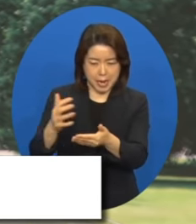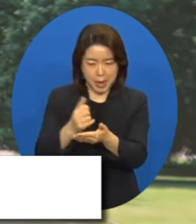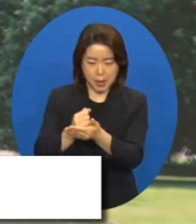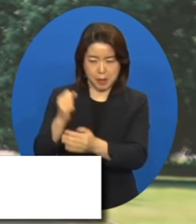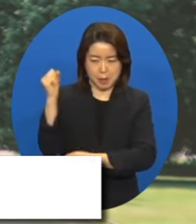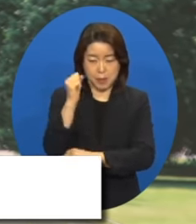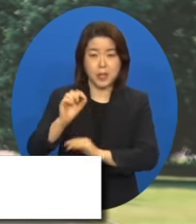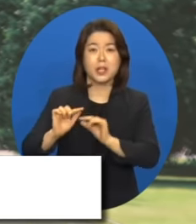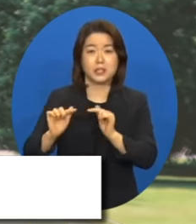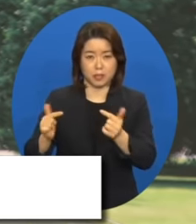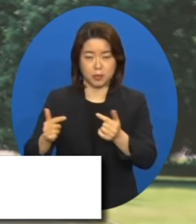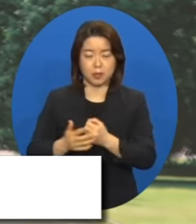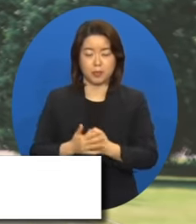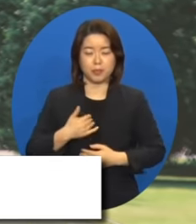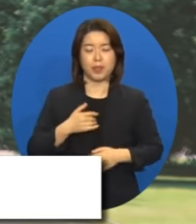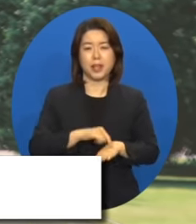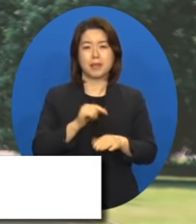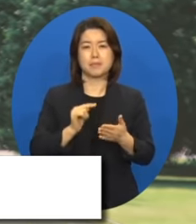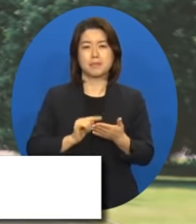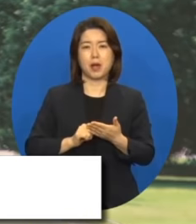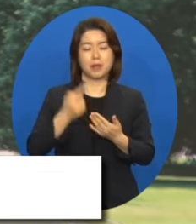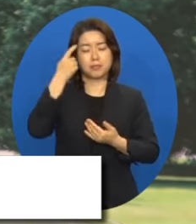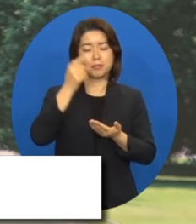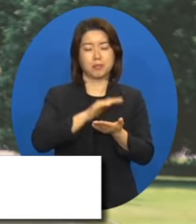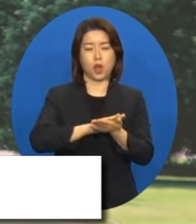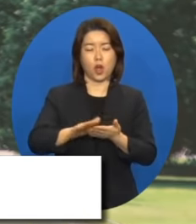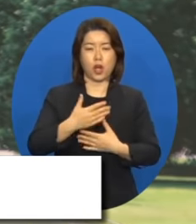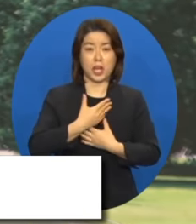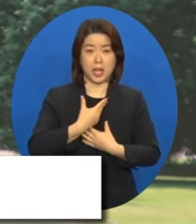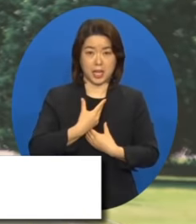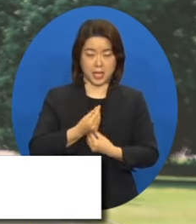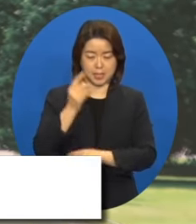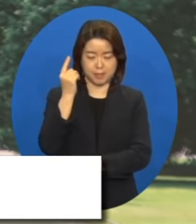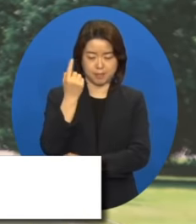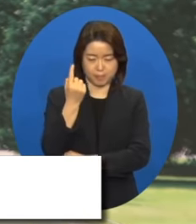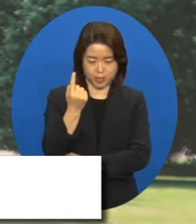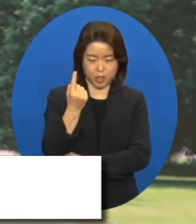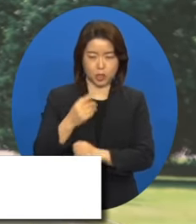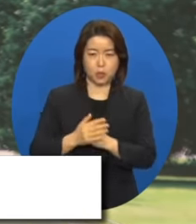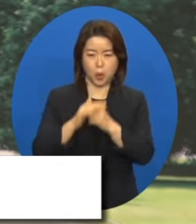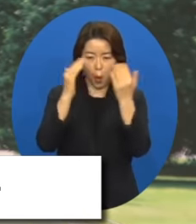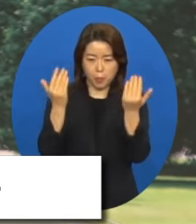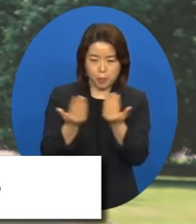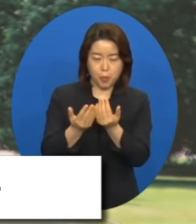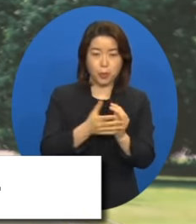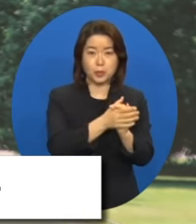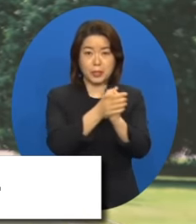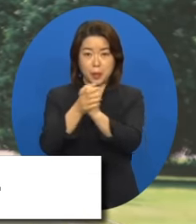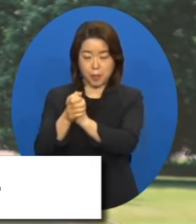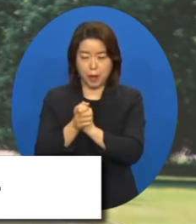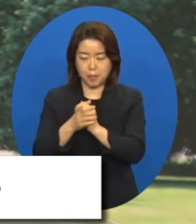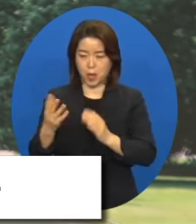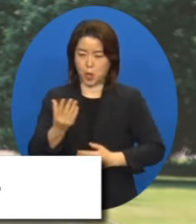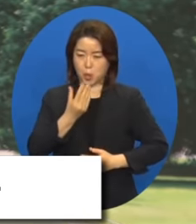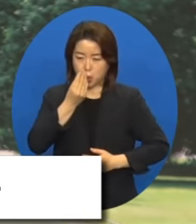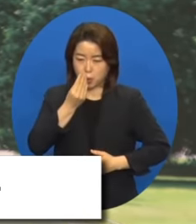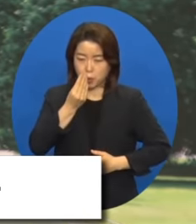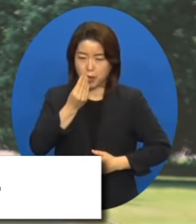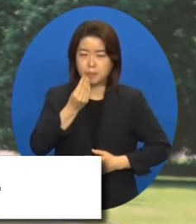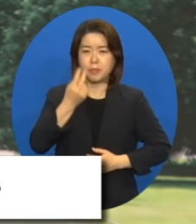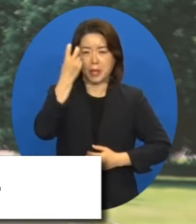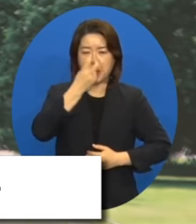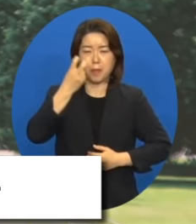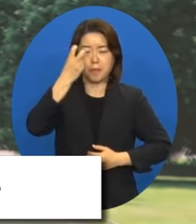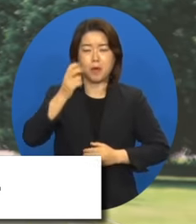마음의 평안을 지키고 거룩함과 모든 사람과의 화평함을 지키며 살 수 있는 유일한